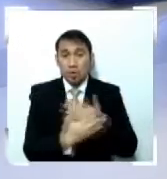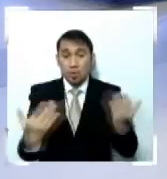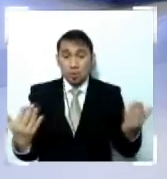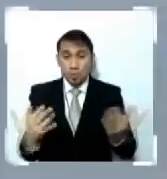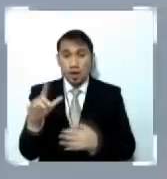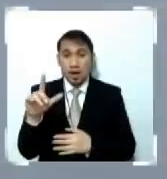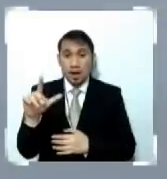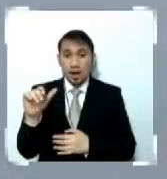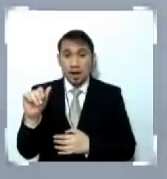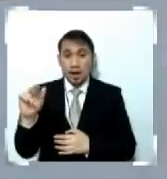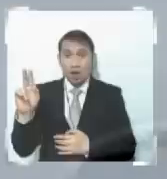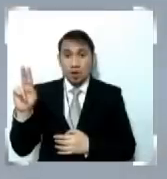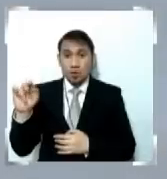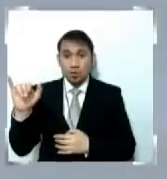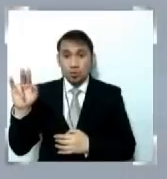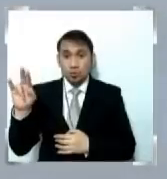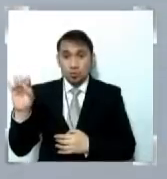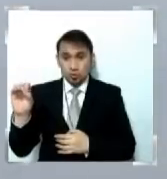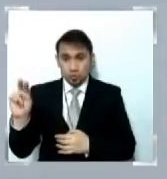report.